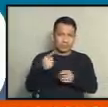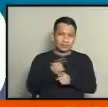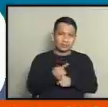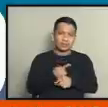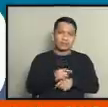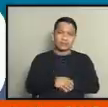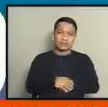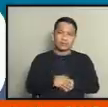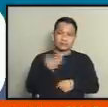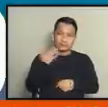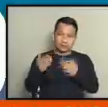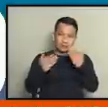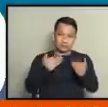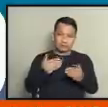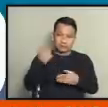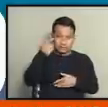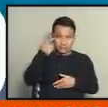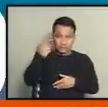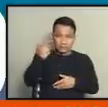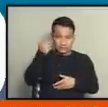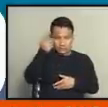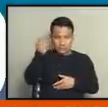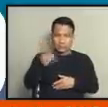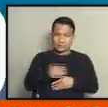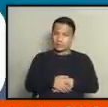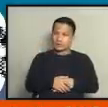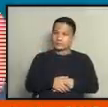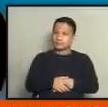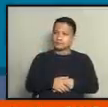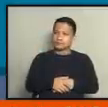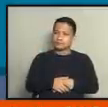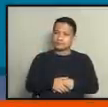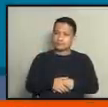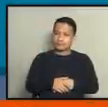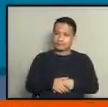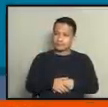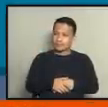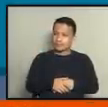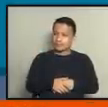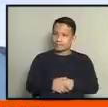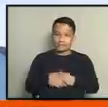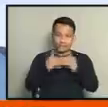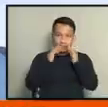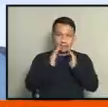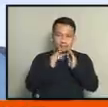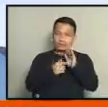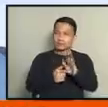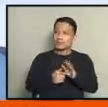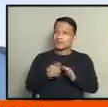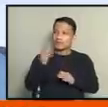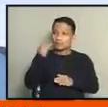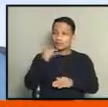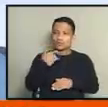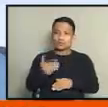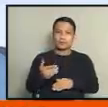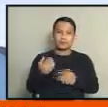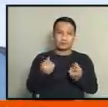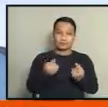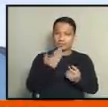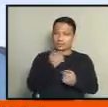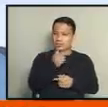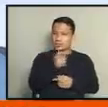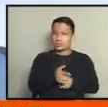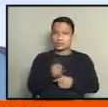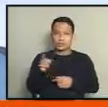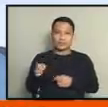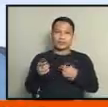Okay, sir. Salamat po, Sir Gerald. Okay po. Malungkot siya. Talagang dapat malungkot siya dahil pag minalas-malas siya at